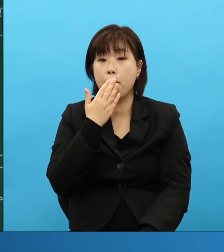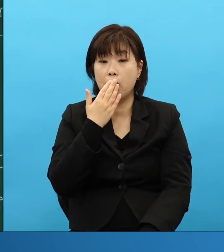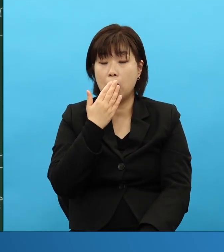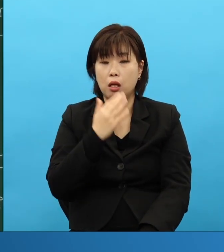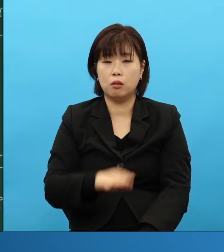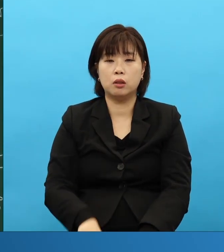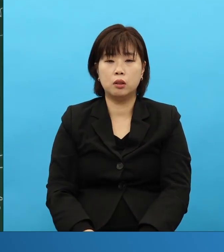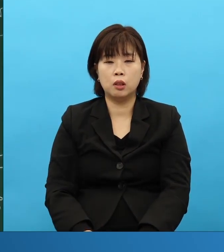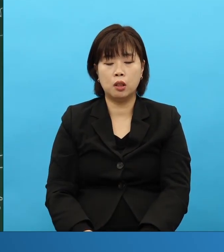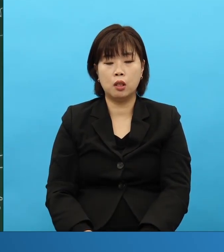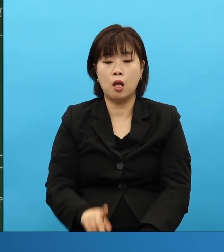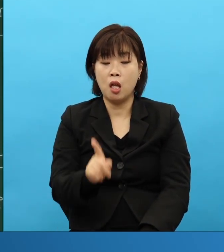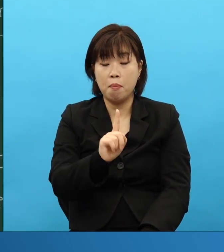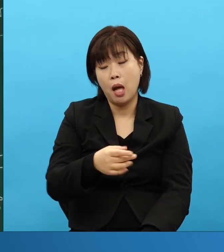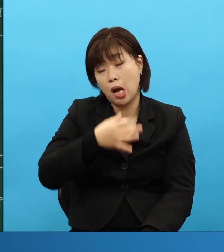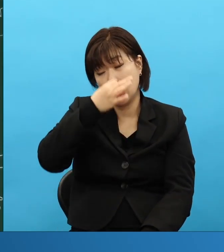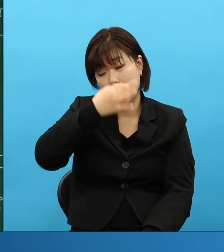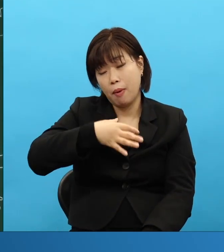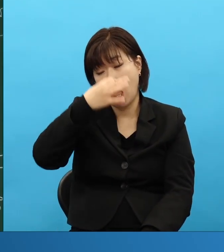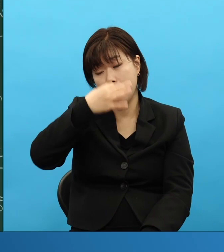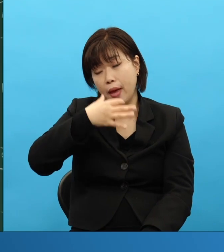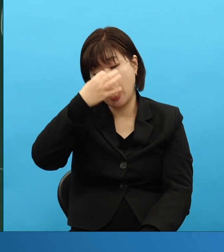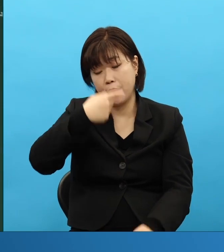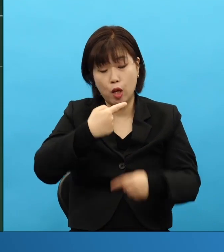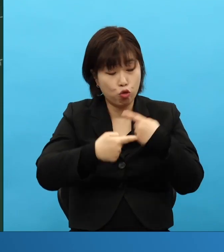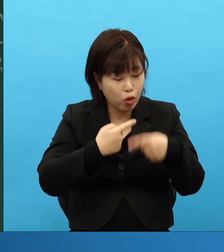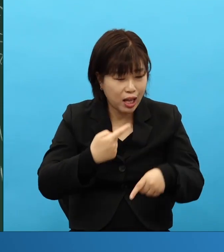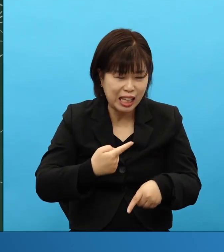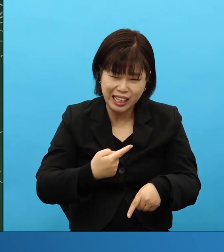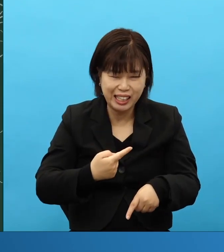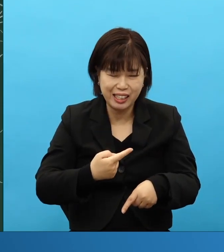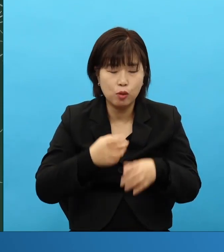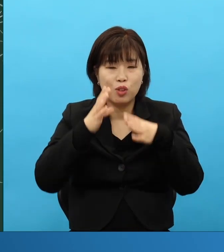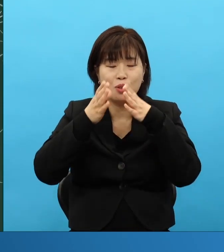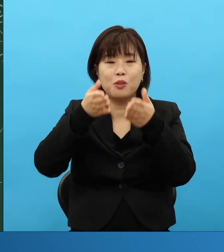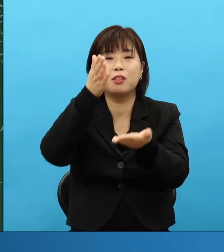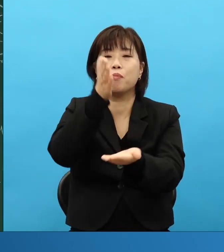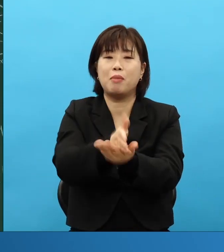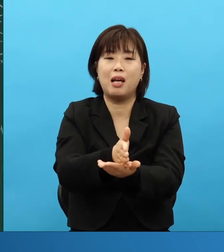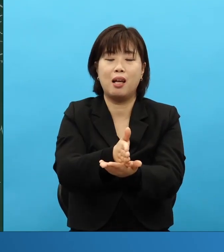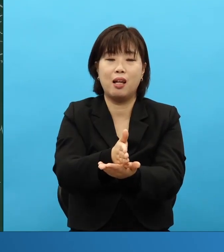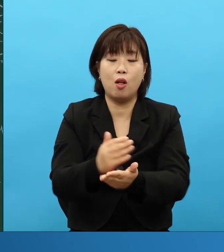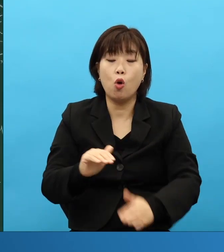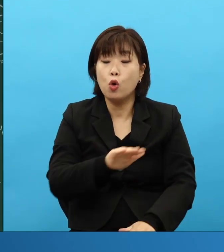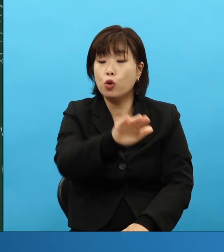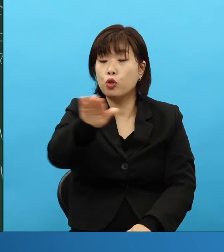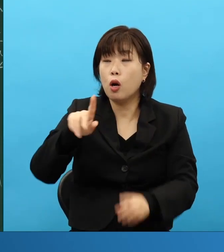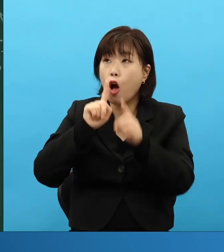다 거짓말입니다. 여러분이 가는 곳에 이 응답이 와버려요. 都说很难，那是撒谎。你们所到的地方必定